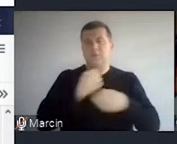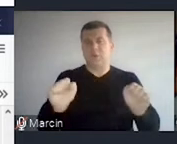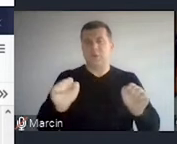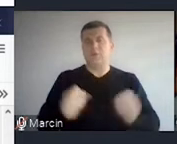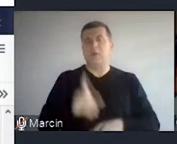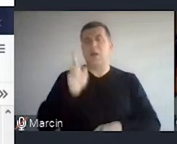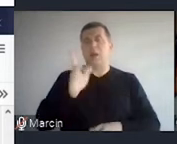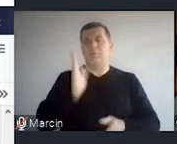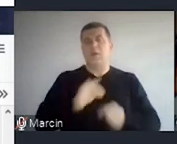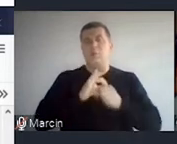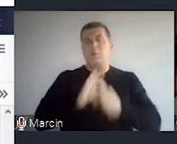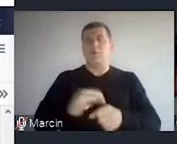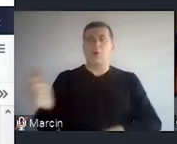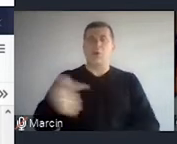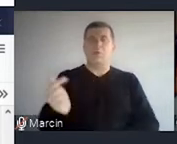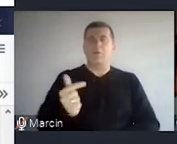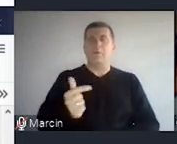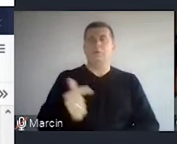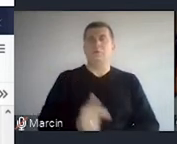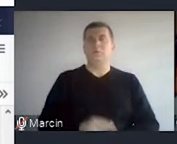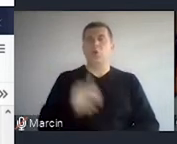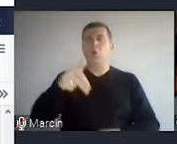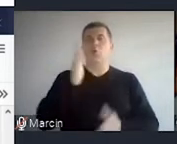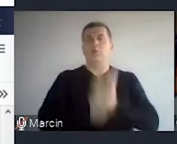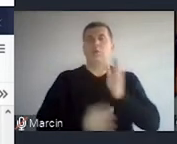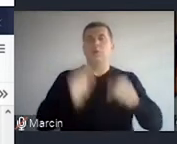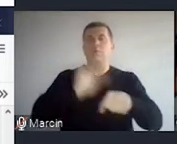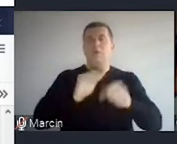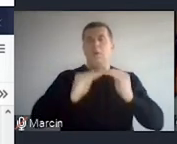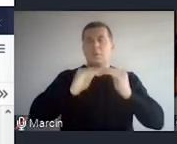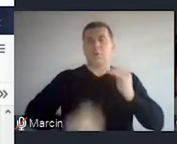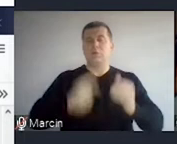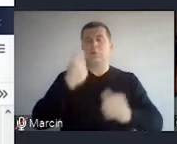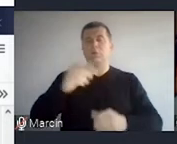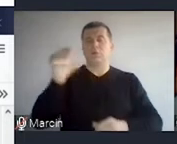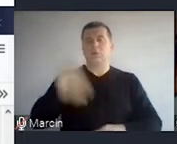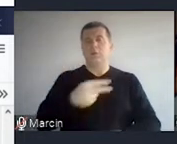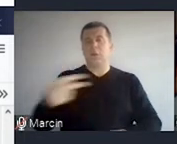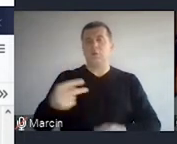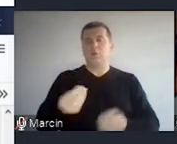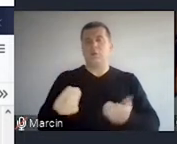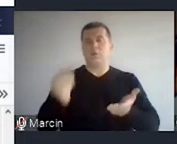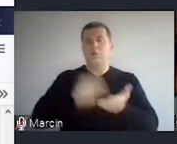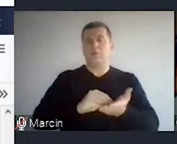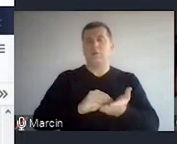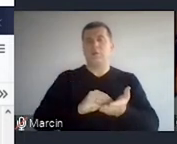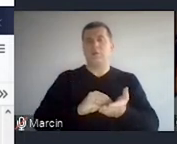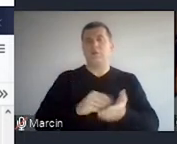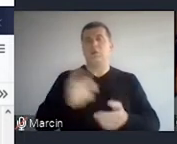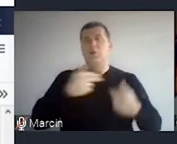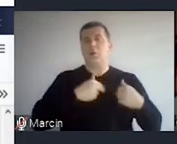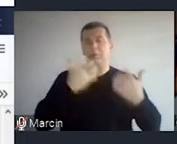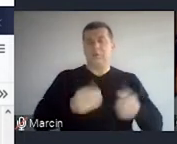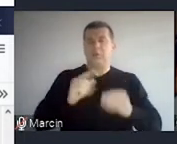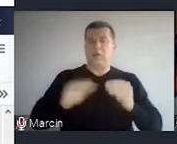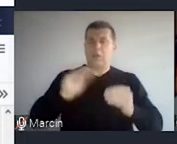ale wprowadzi obowiązkowo stosowanie uproszczonych metod poniżej 100 tysięcy euro dofinansowania, ba, komisja chce